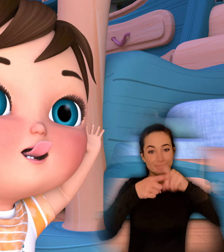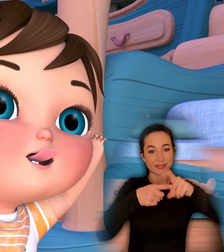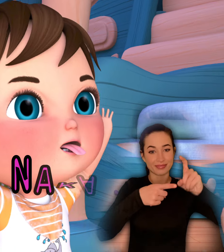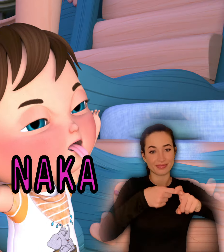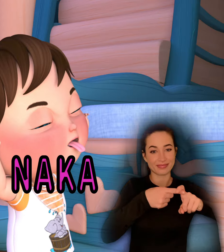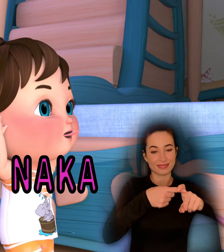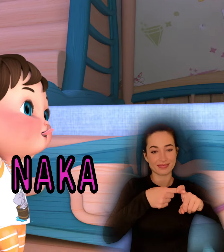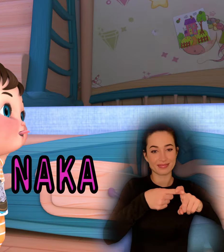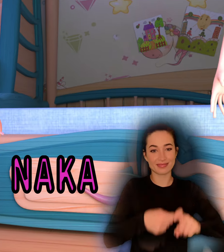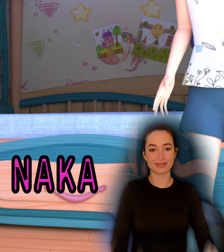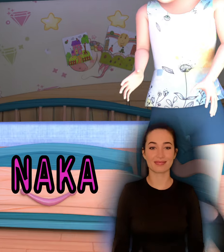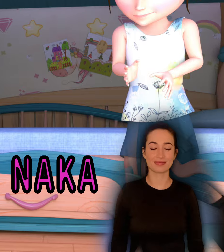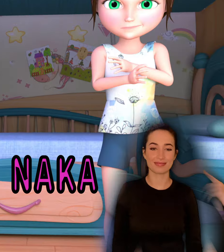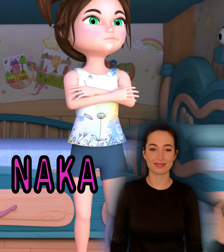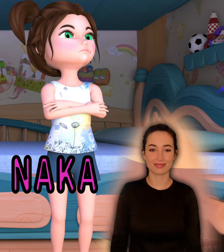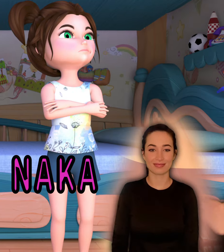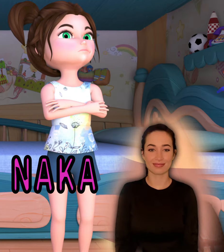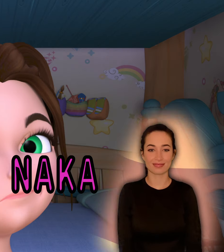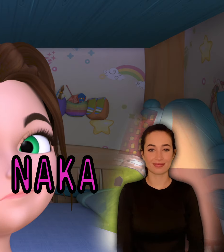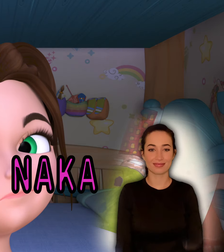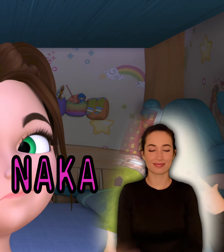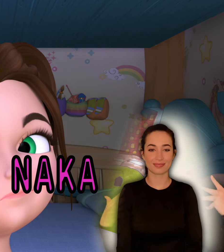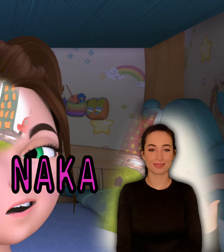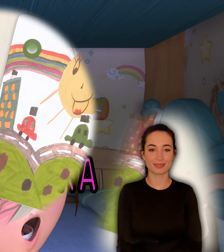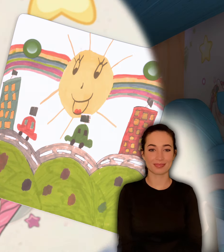た戸棚の中